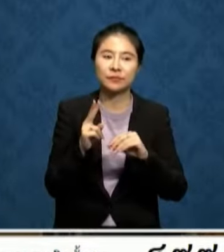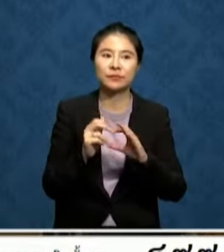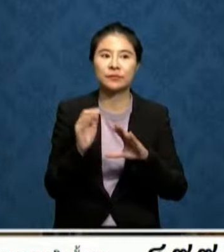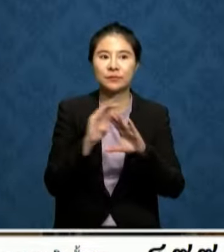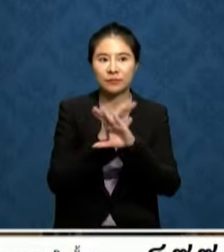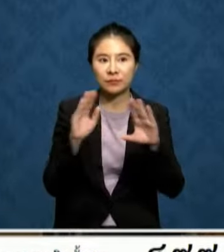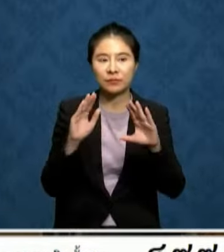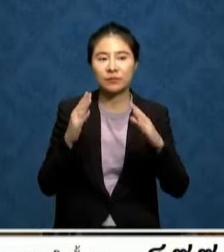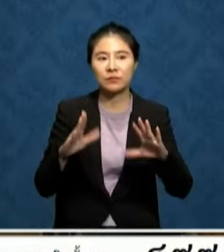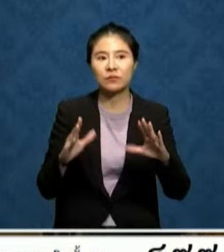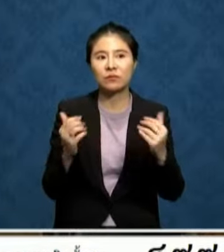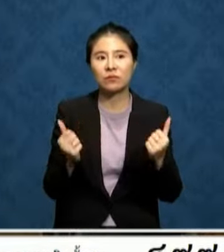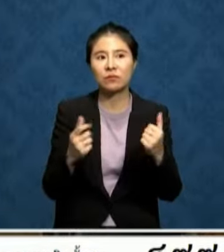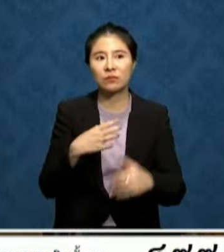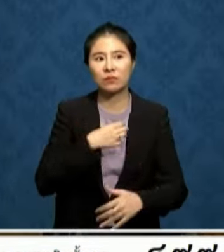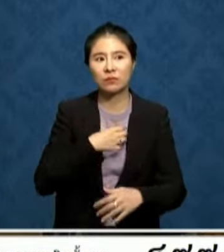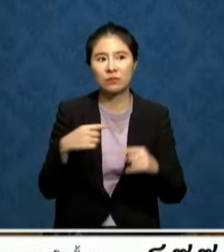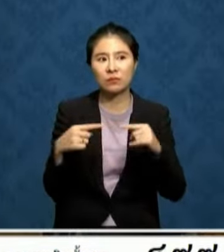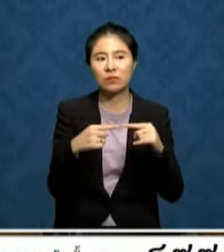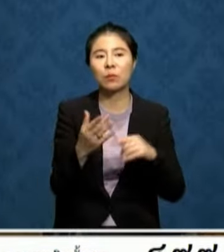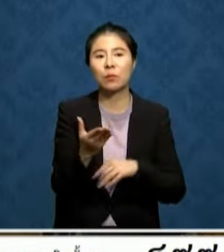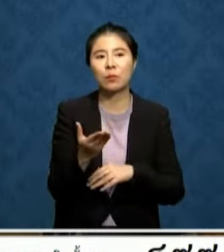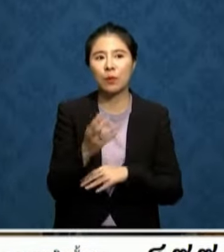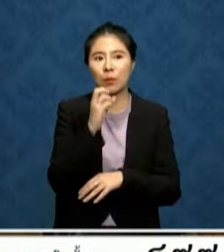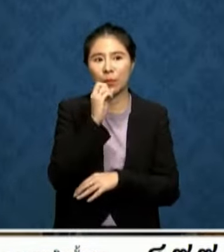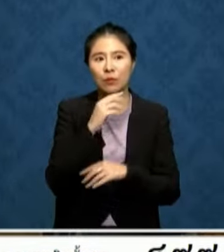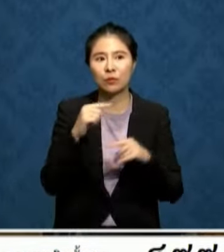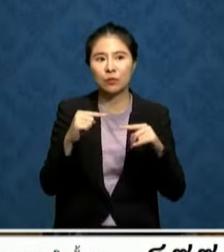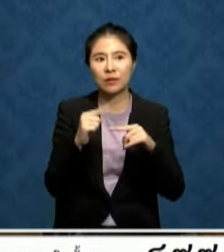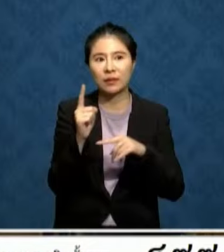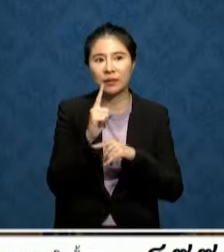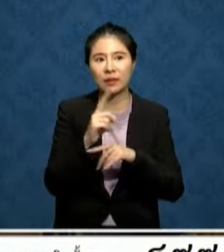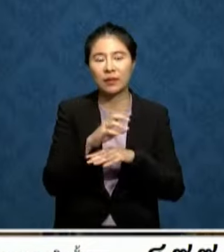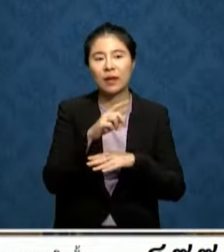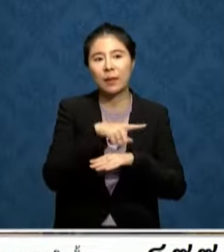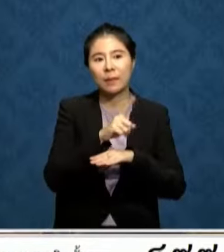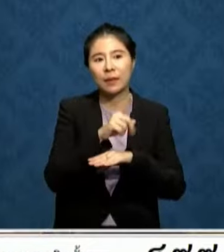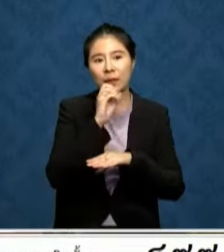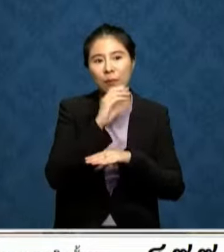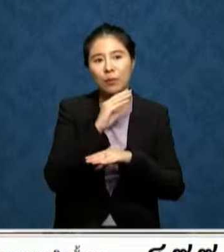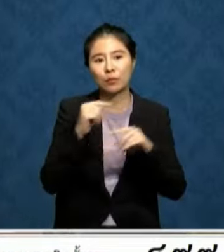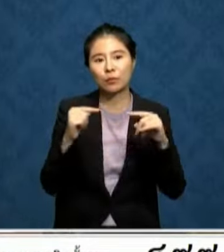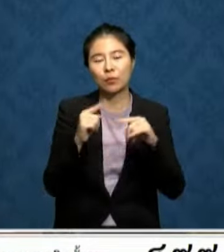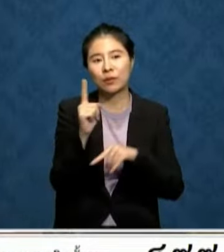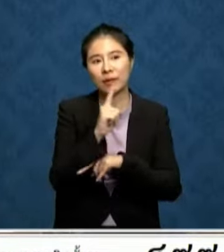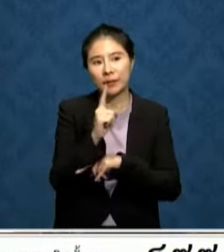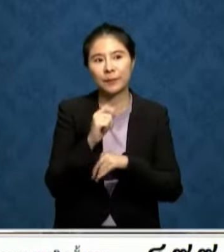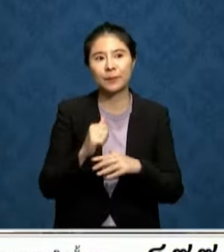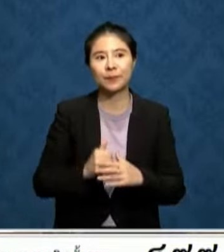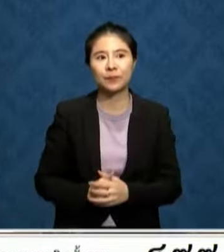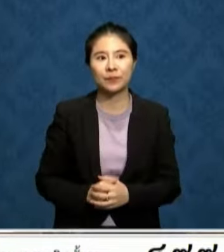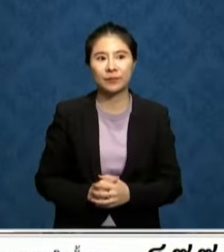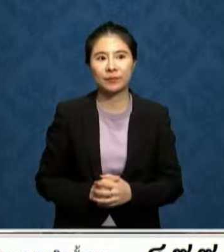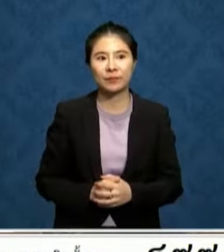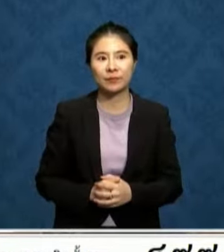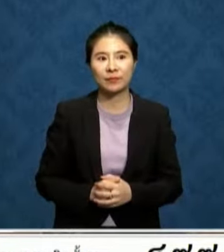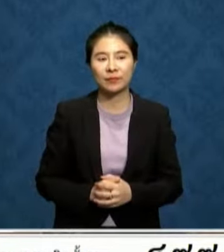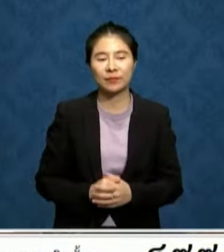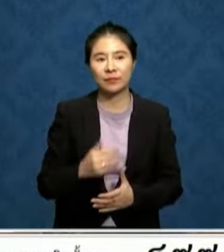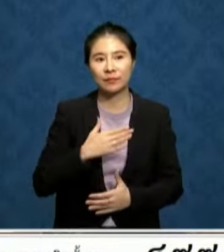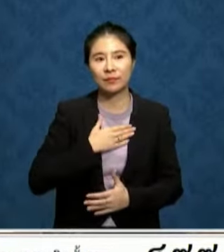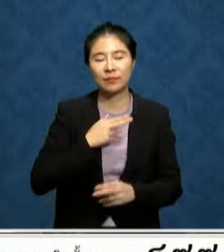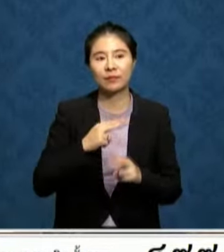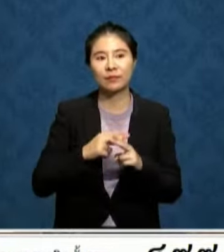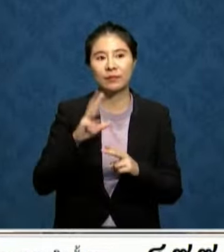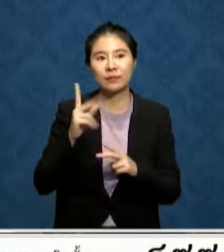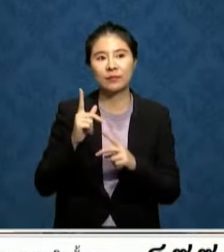ดังนั้นผมก็อยากจะขออนุญาตแจ้งกับท่านประธานว่าพวกผมนะครับชัยธวัฒน์ตุลาธ